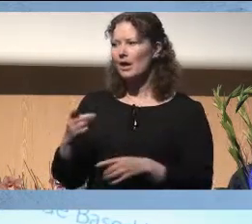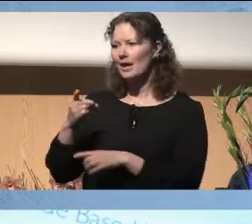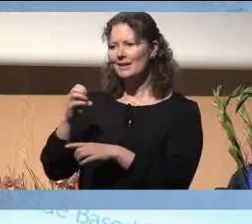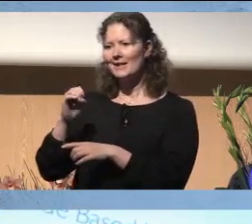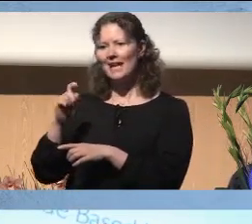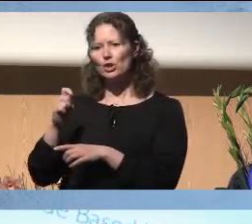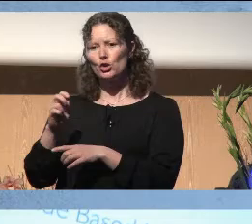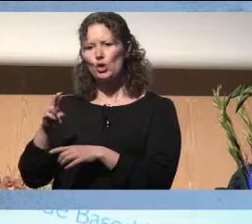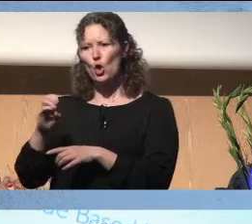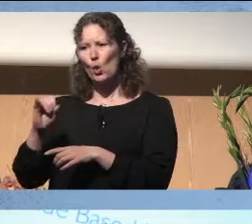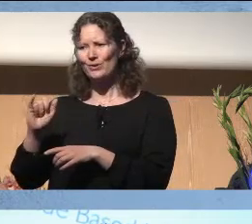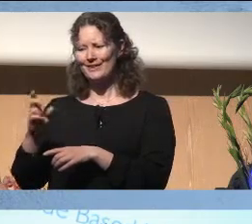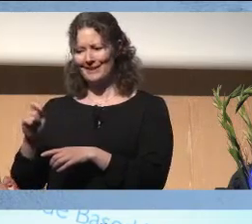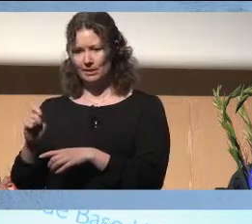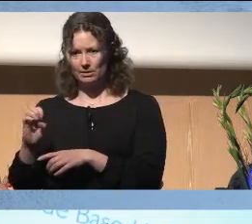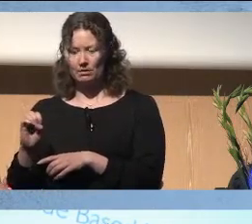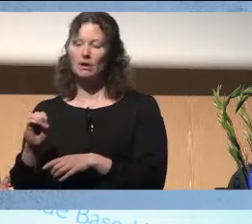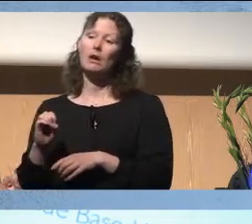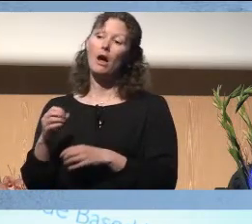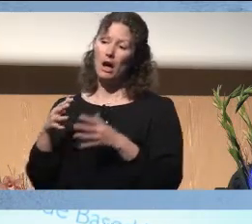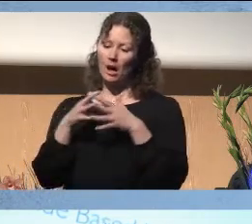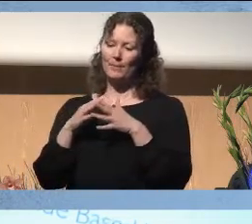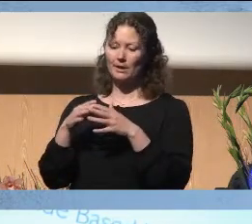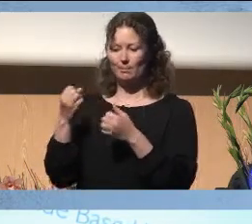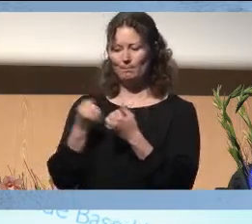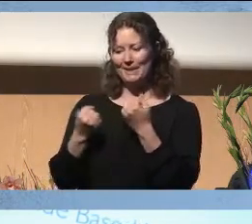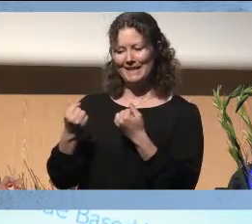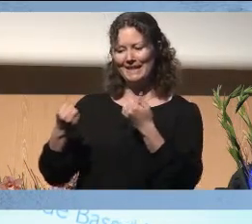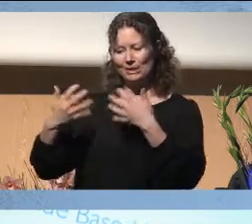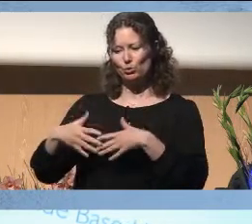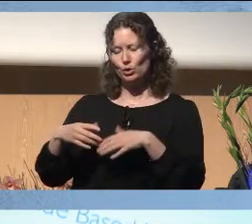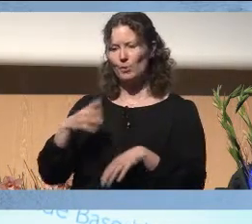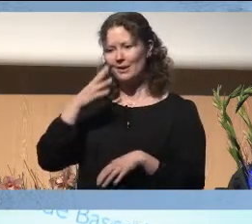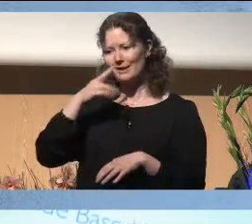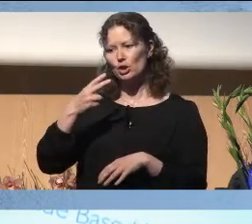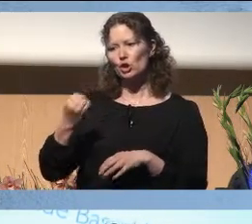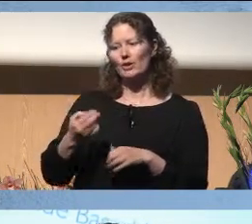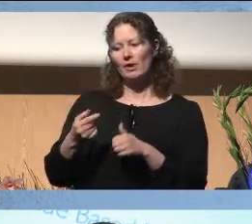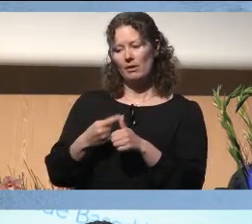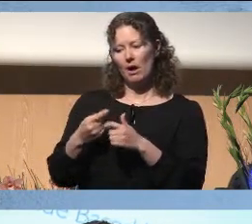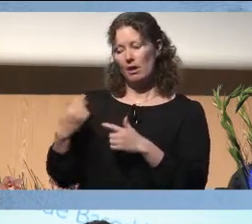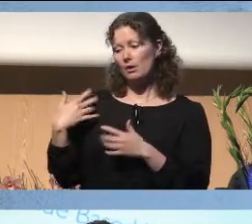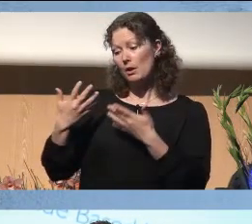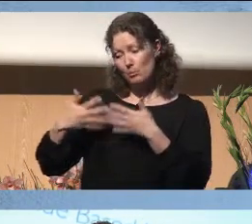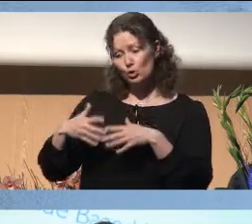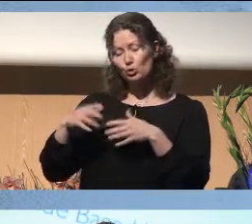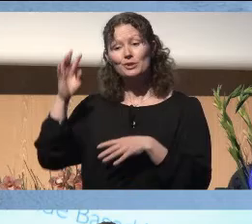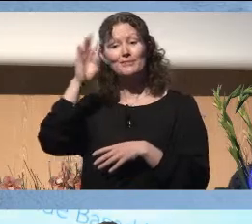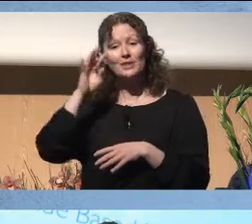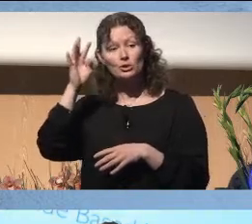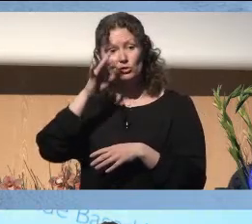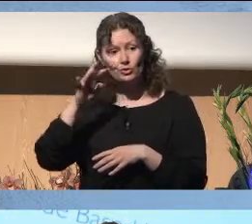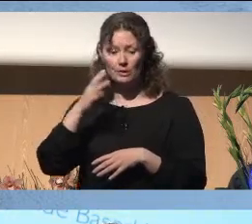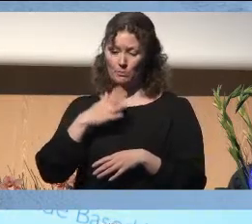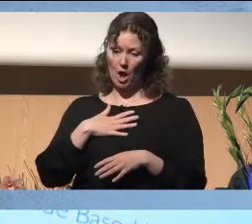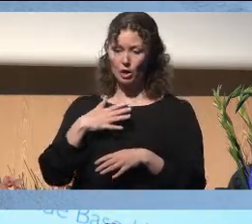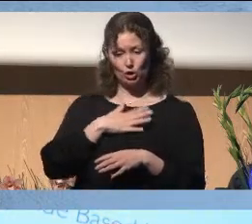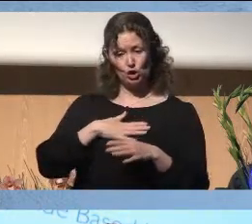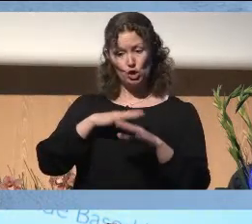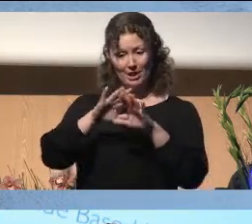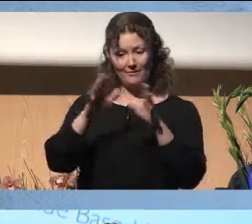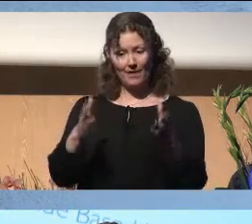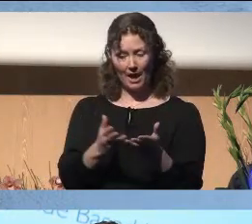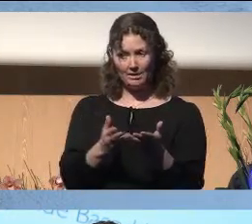Detroit, amerikansk bilindustri på 1920-talet. Det produktionsfilosofi som vi har i sjukvården, hör